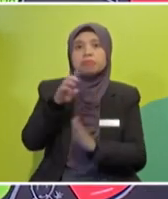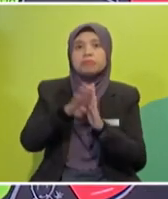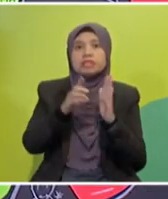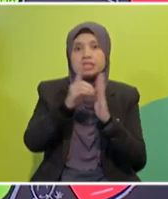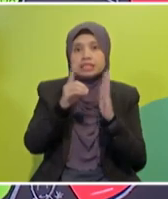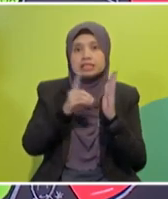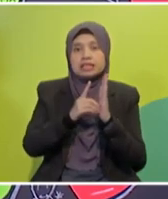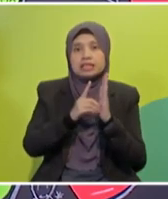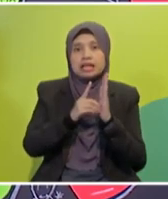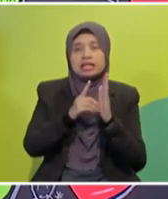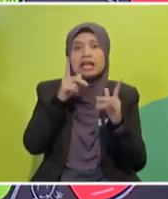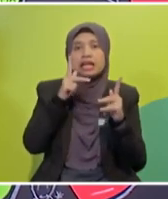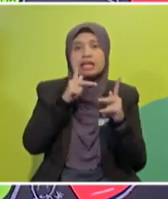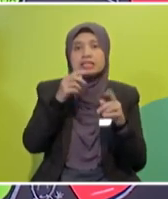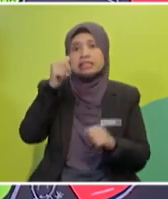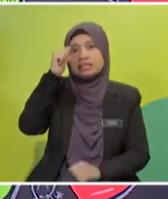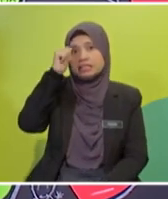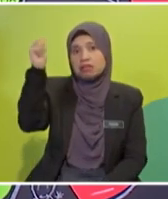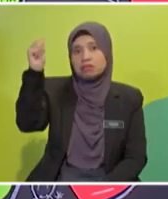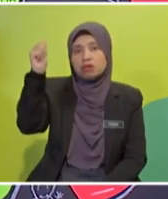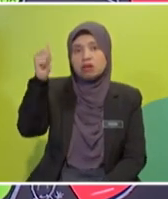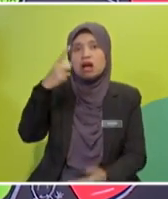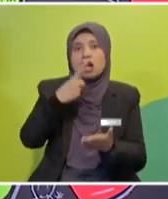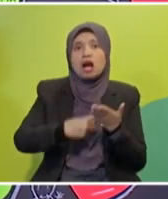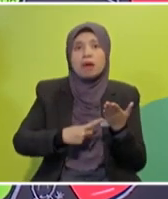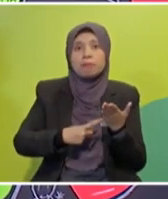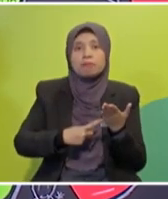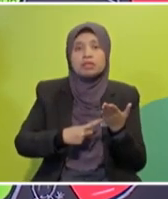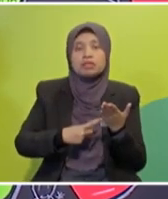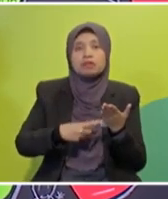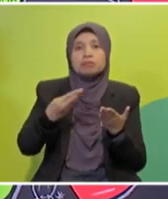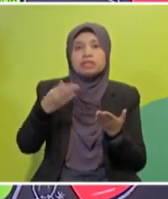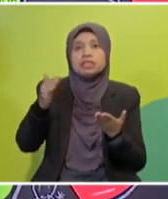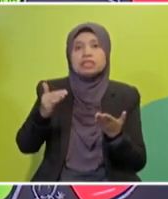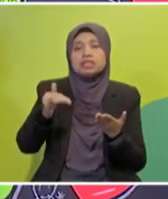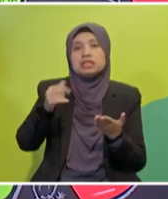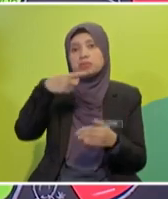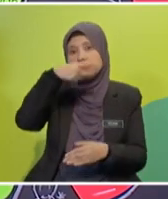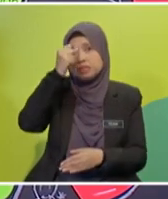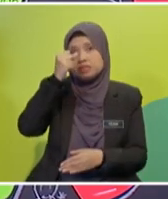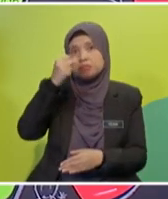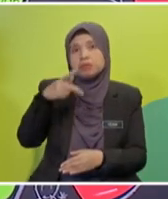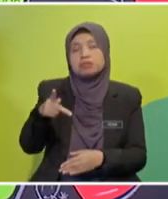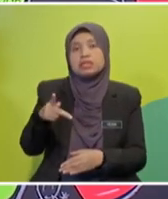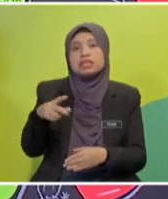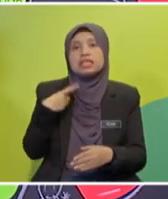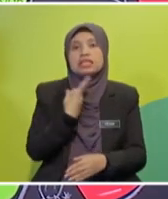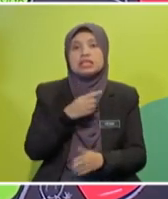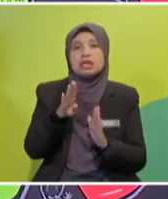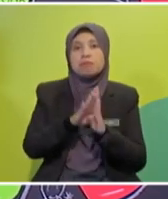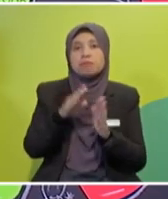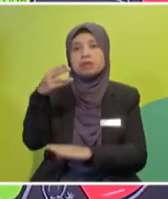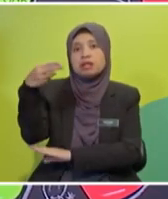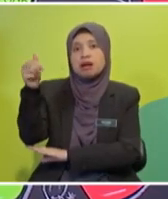Al-Quran tadi, dan juga apa perkara yang menyebabkan kita berhadas besar, serta